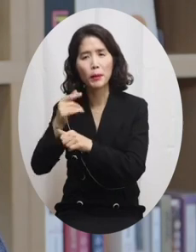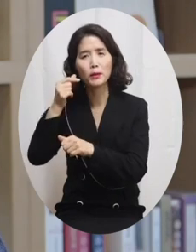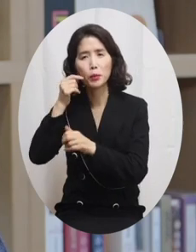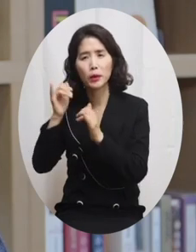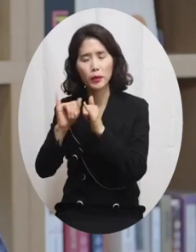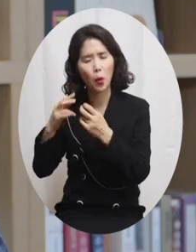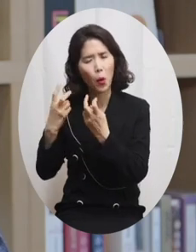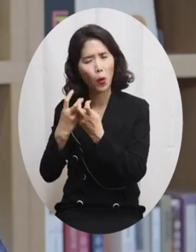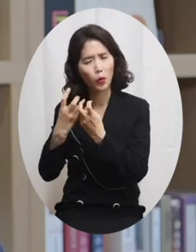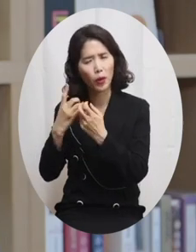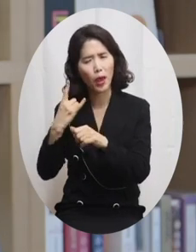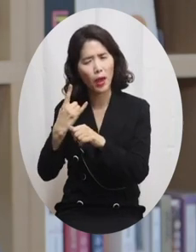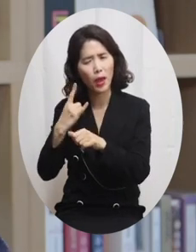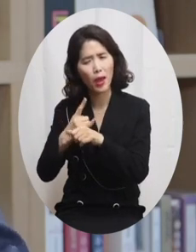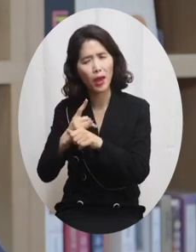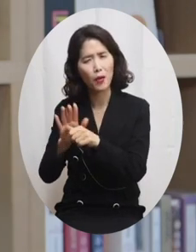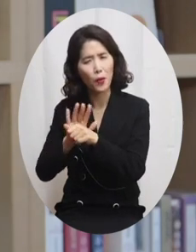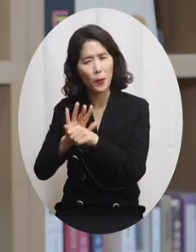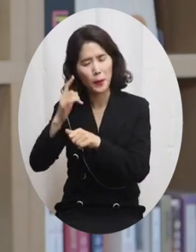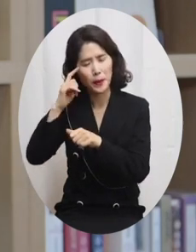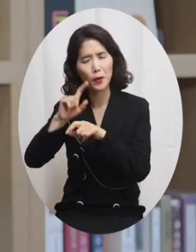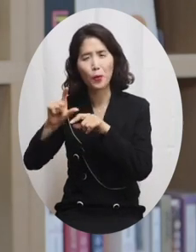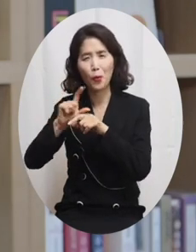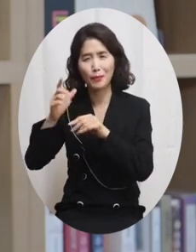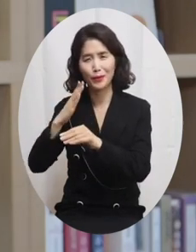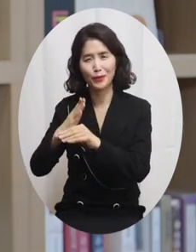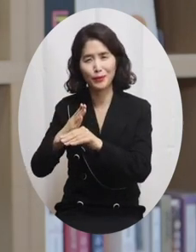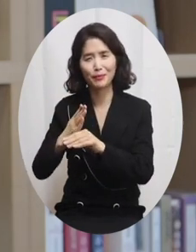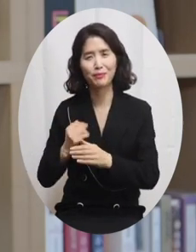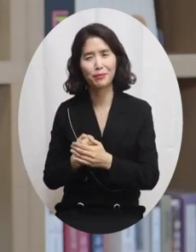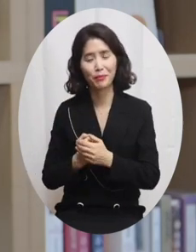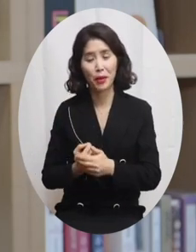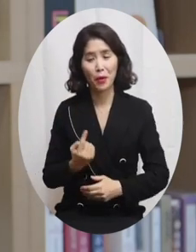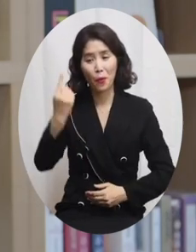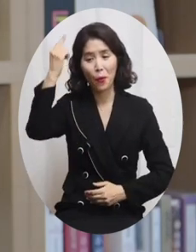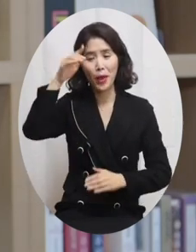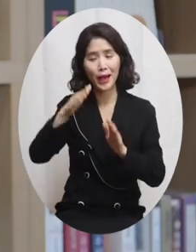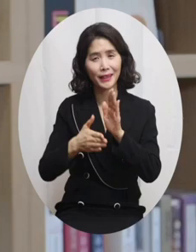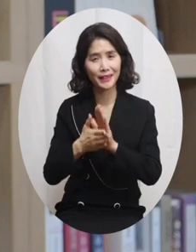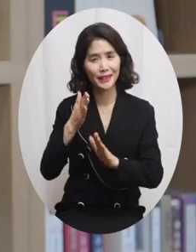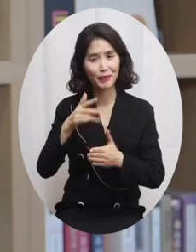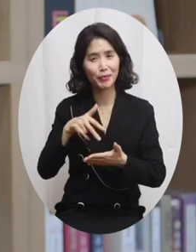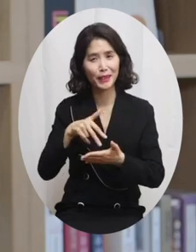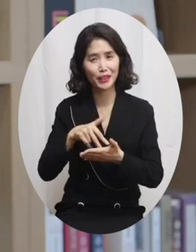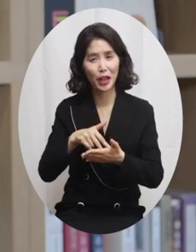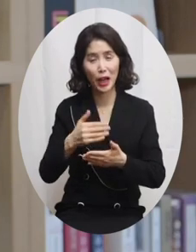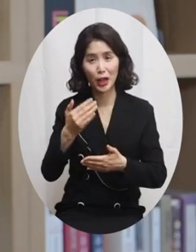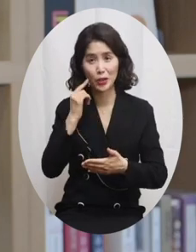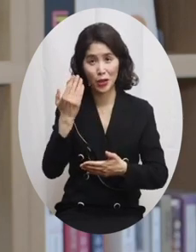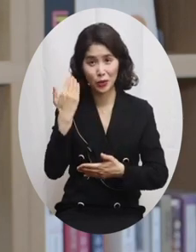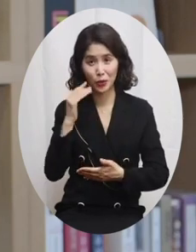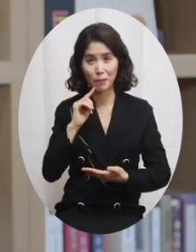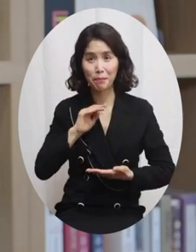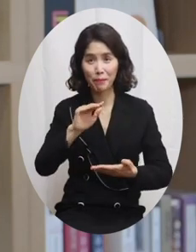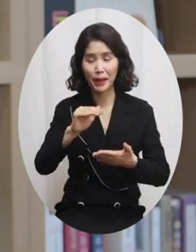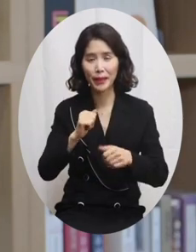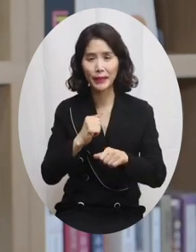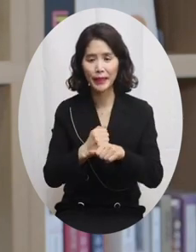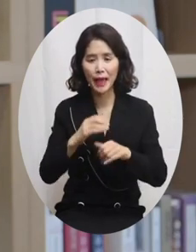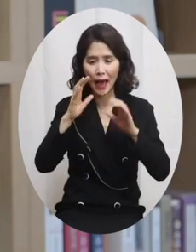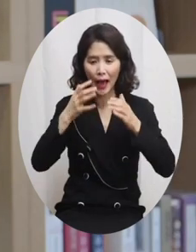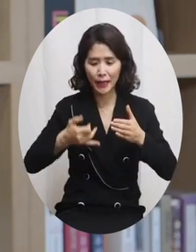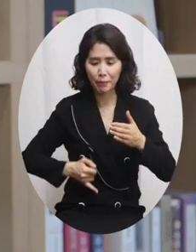대해서는 어떻게 할까 이런 고민들을 많이 하고 있습니다. 그래서 고양시가 하는 것이 이제 아까도 말씀드렸지만 한시적